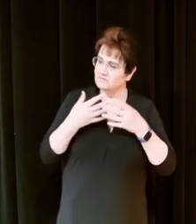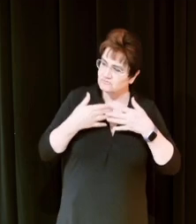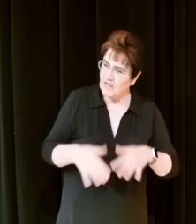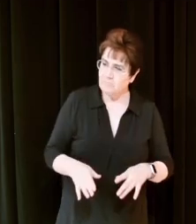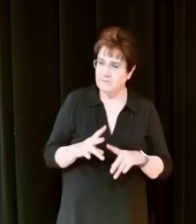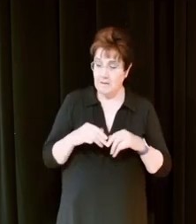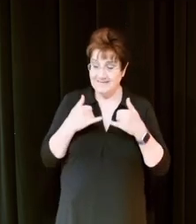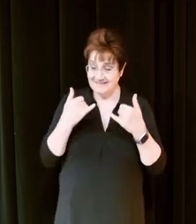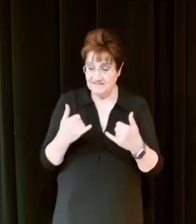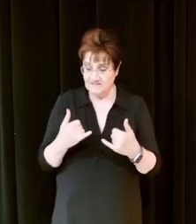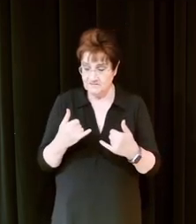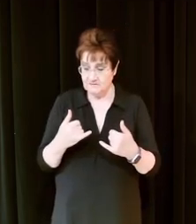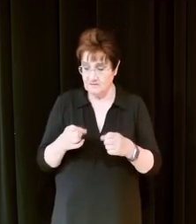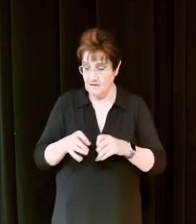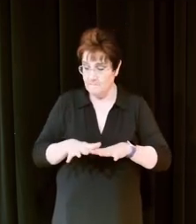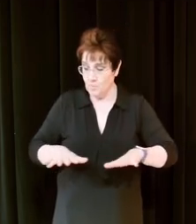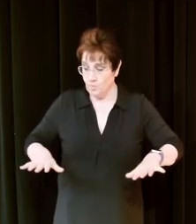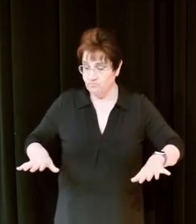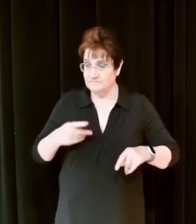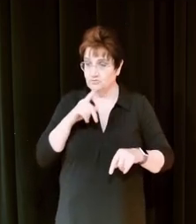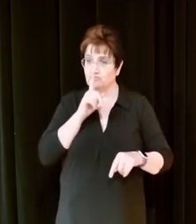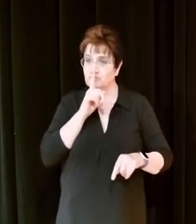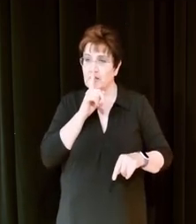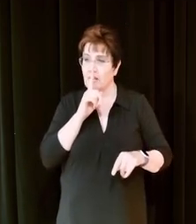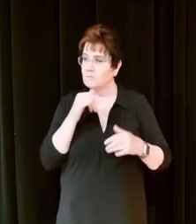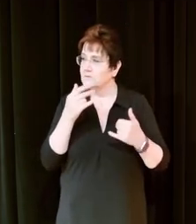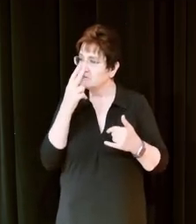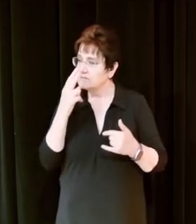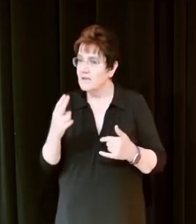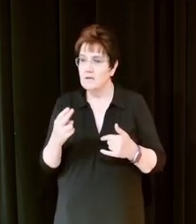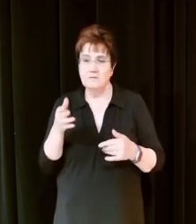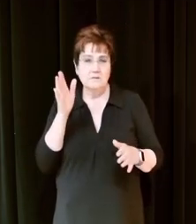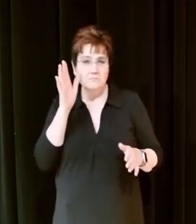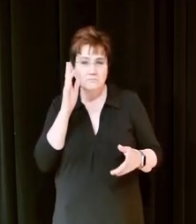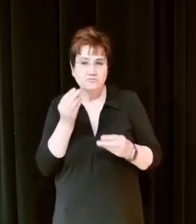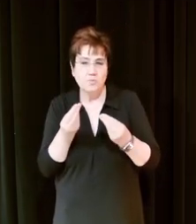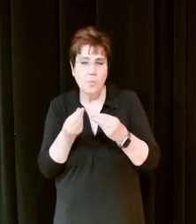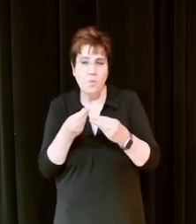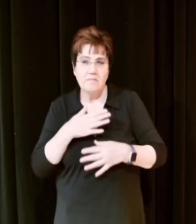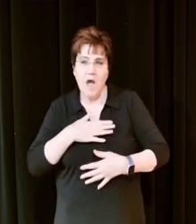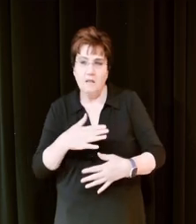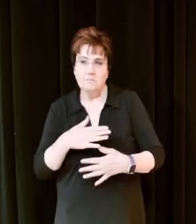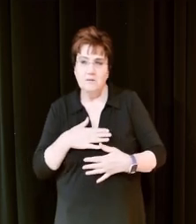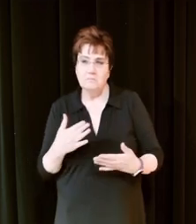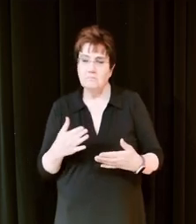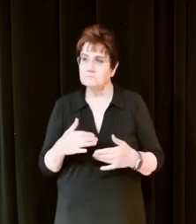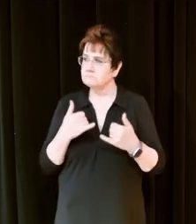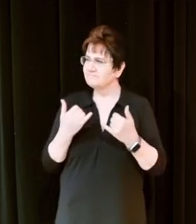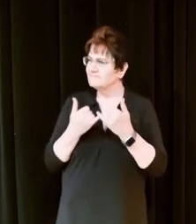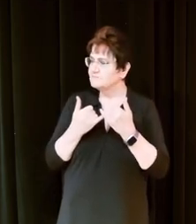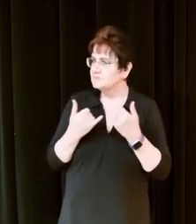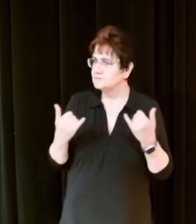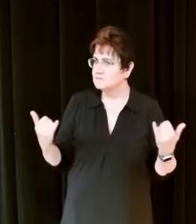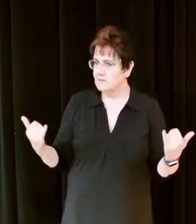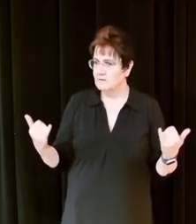ich still am Ufer stehe, und sehe, lausche, spüre, atme. Wie kann das sein? Da ist ein